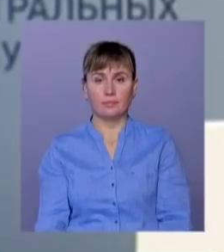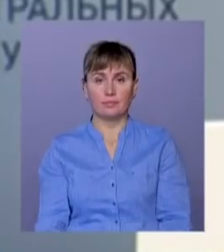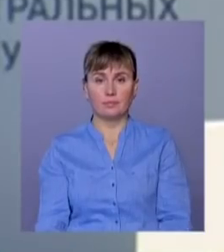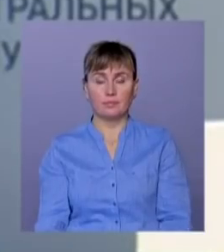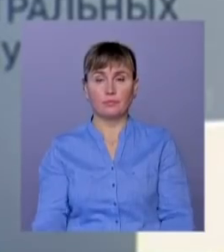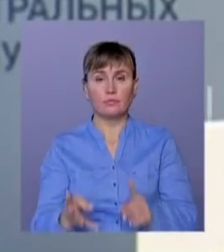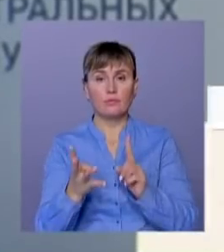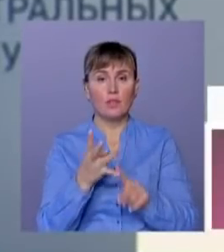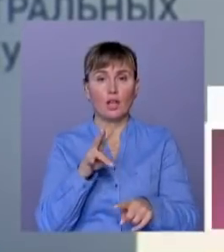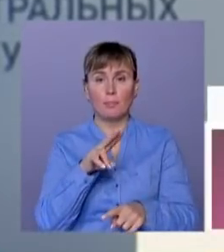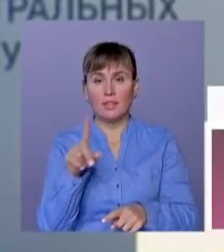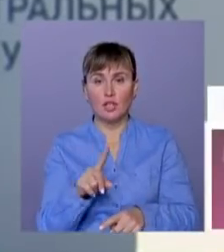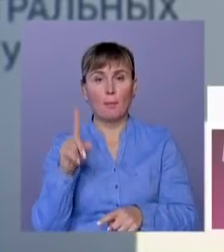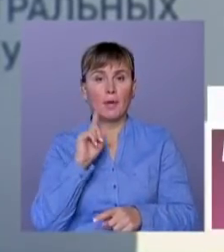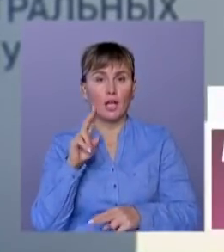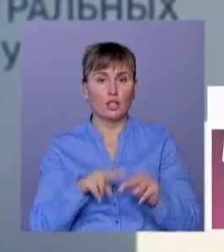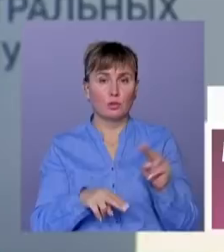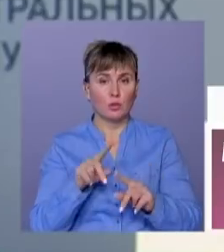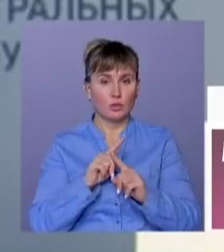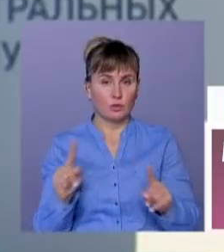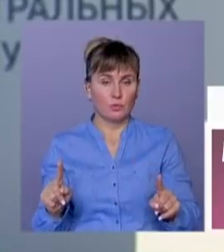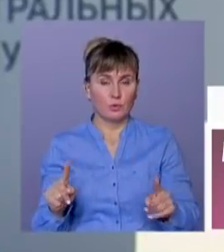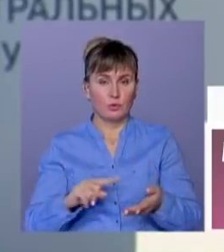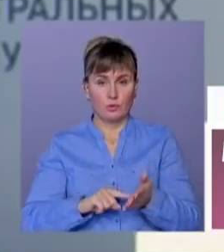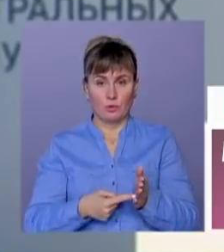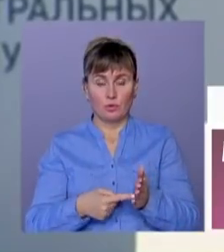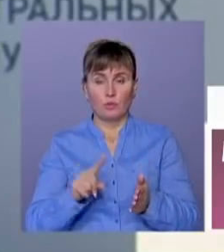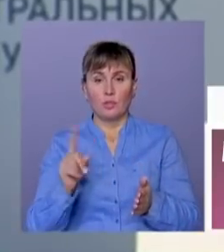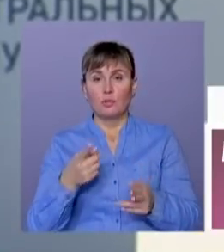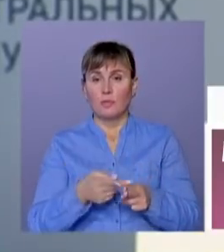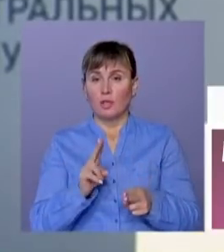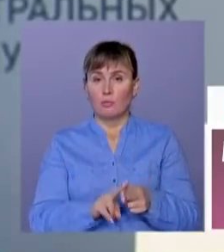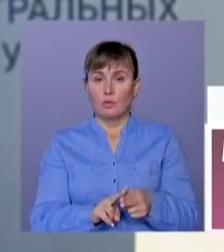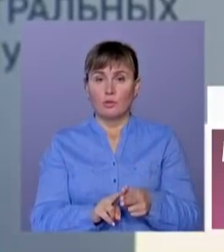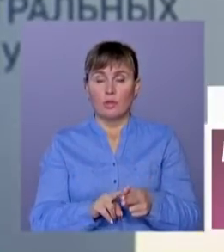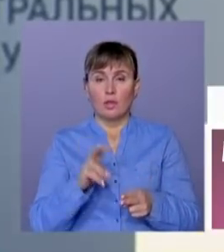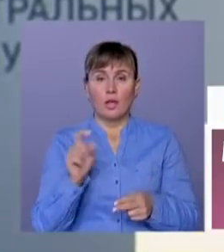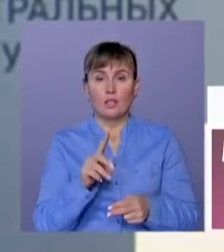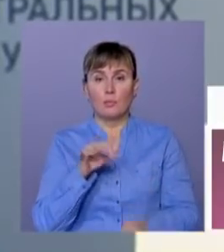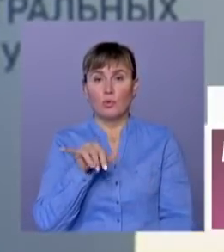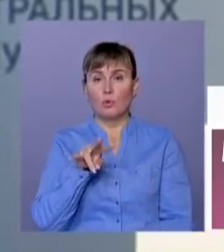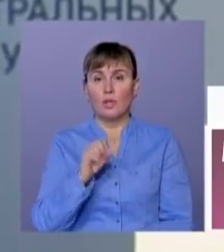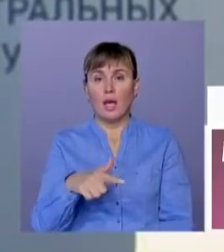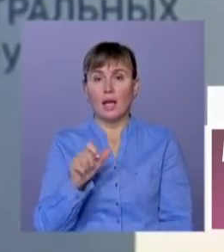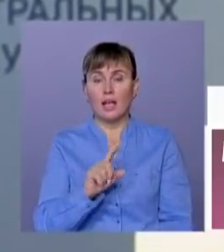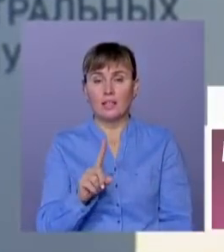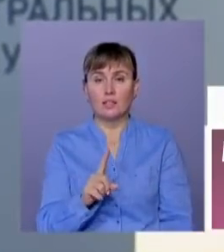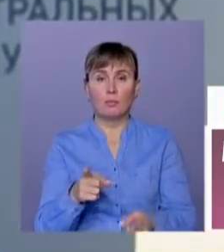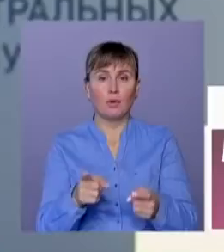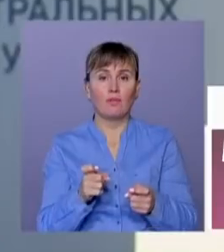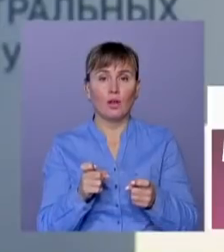Четвертый НПЗ пока строиться не будет. Точка. Почему? Потому что Казнагаз заказал и привлек